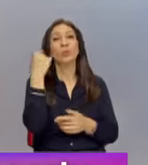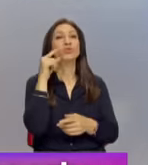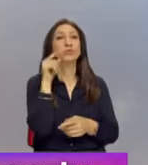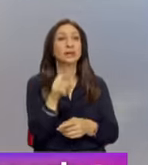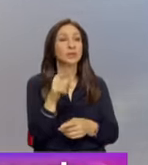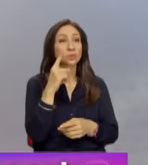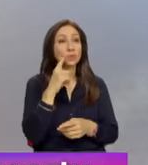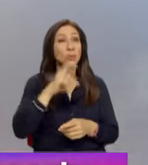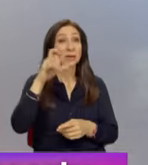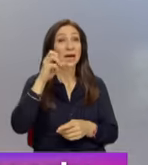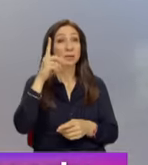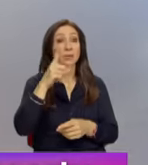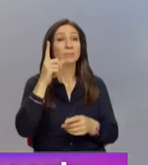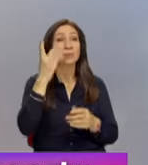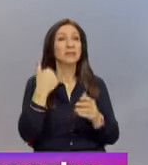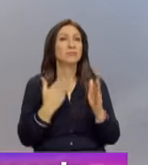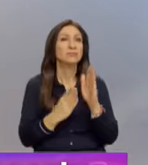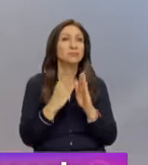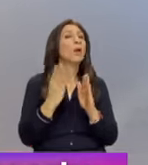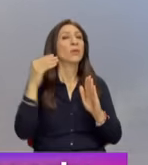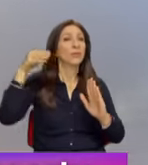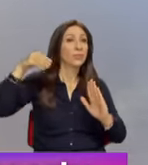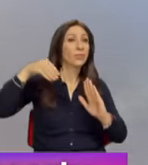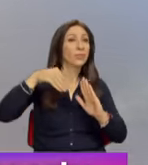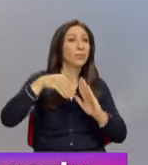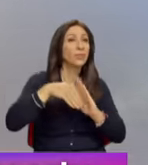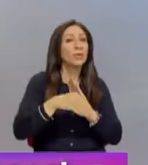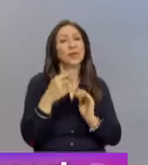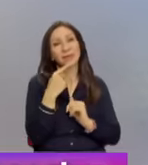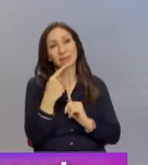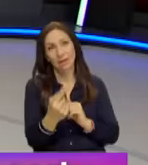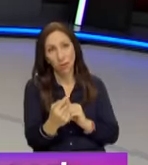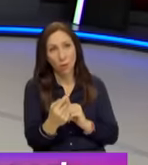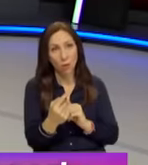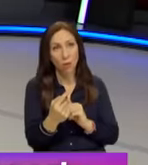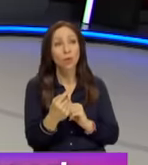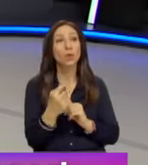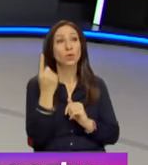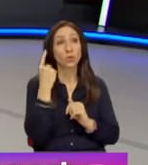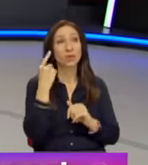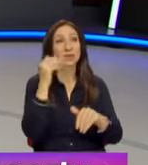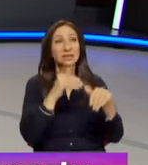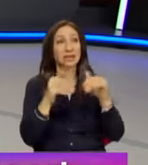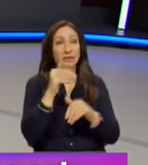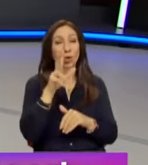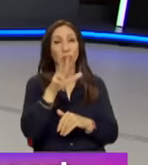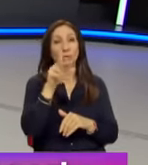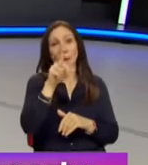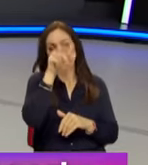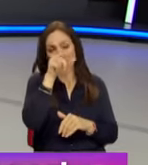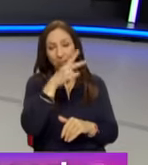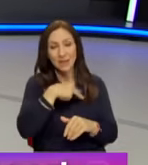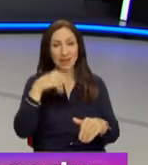de Cumhurbaşkanı Erdoğan bir irtifa kaybı olarak nitelendiriyor dünkü seçimi, 31 Mart